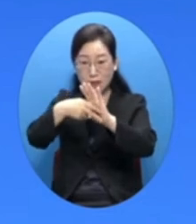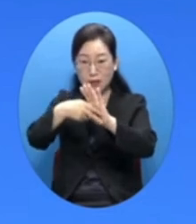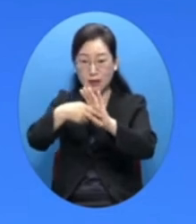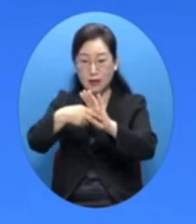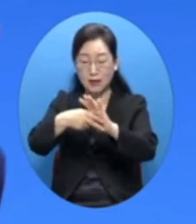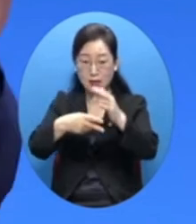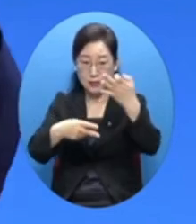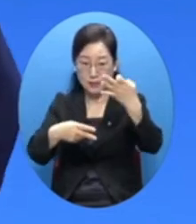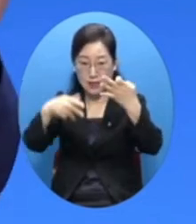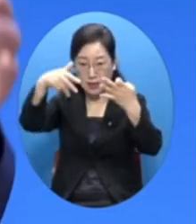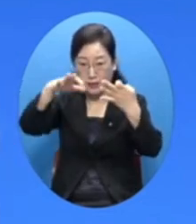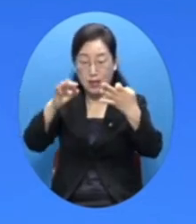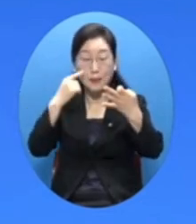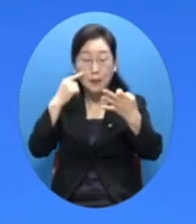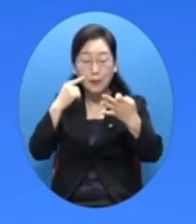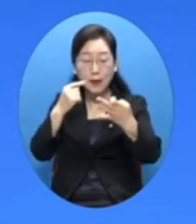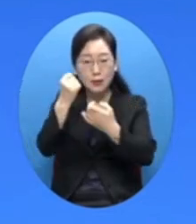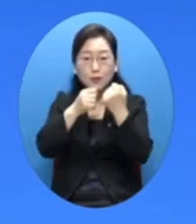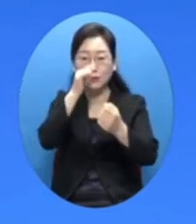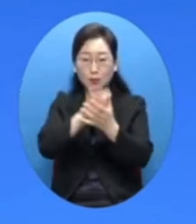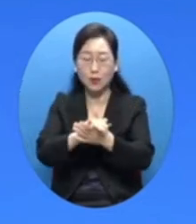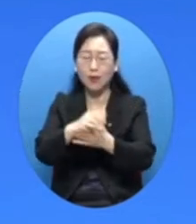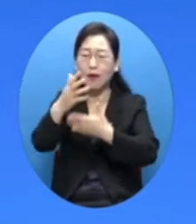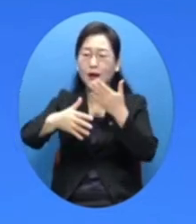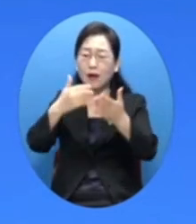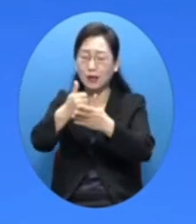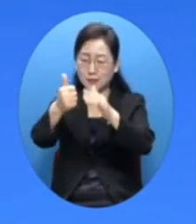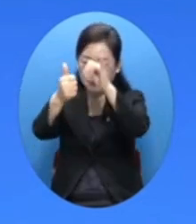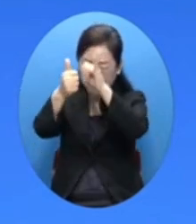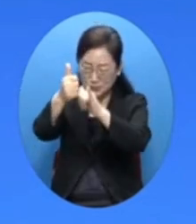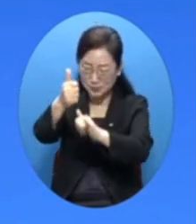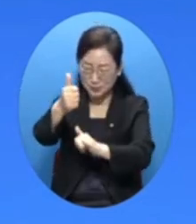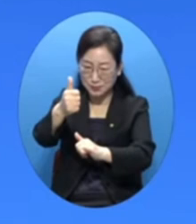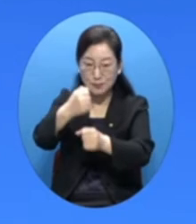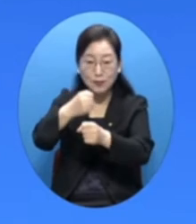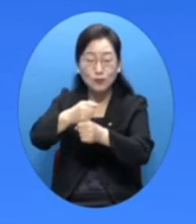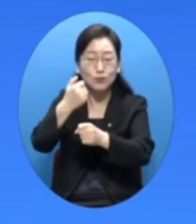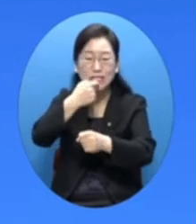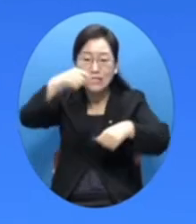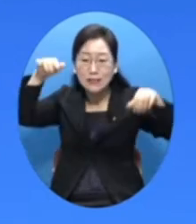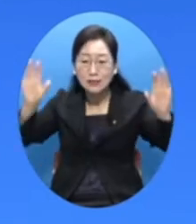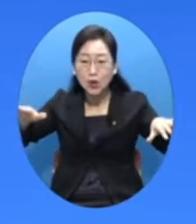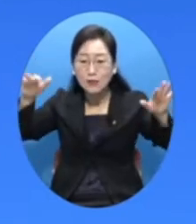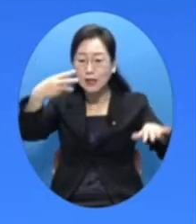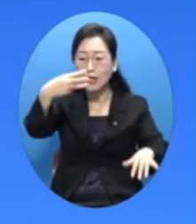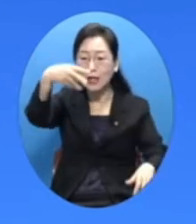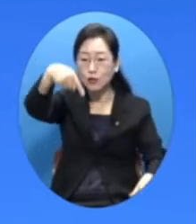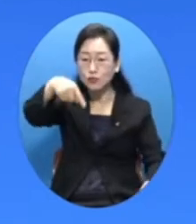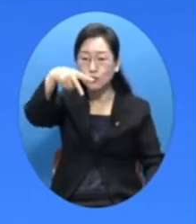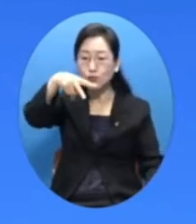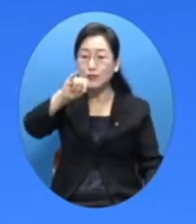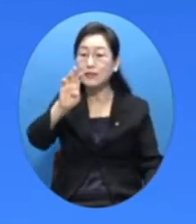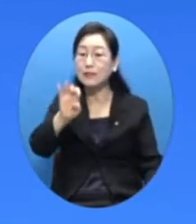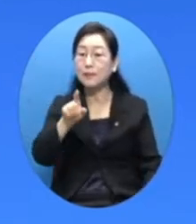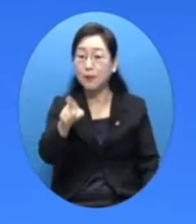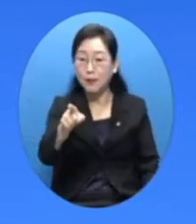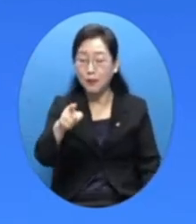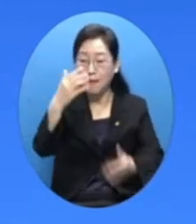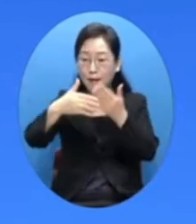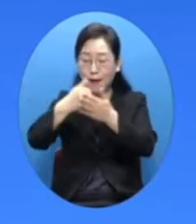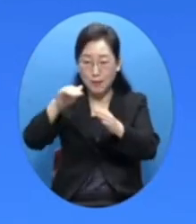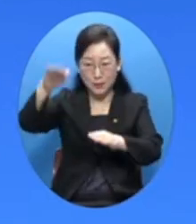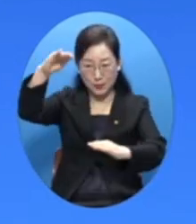나옵니다. 하나님의 섬기도록 지음받은 천사가 천상 루시퍼가 하나님처럼 높아지라고